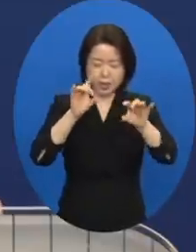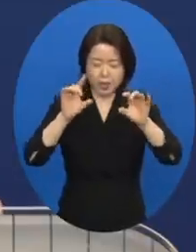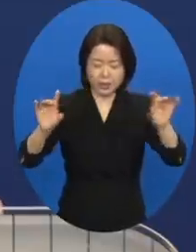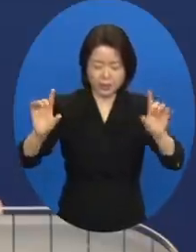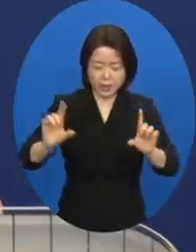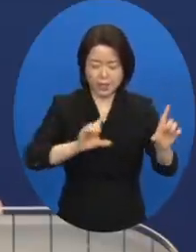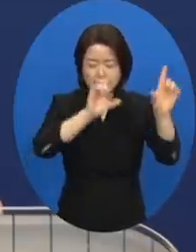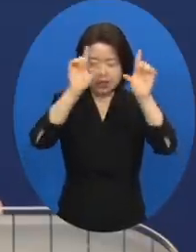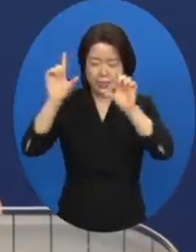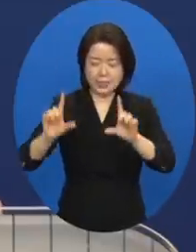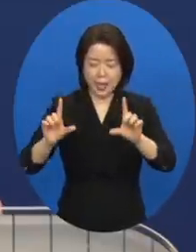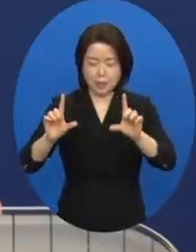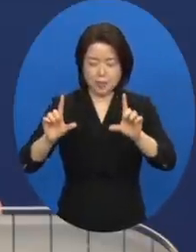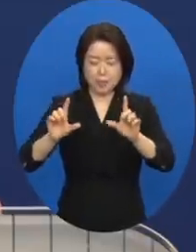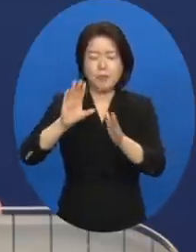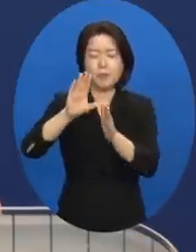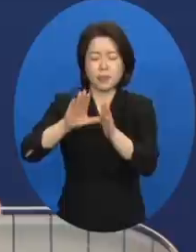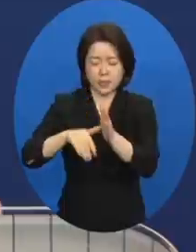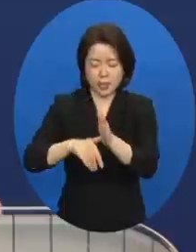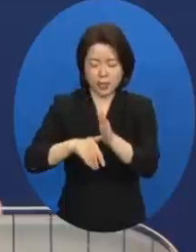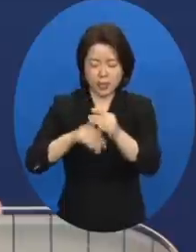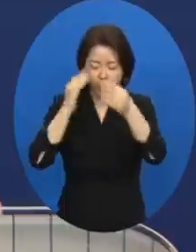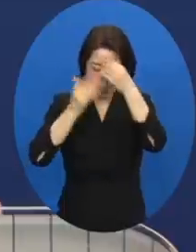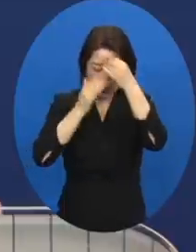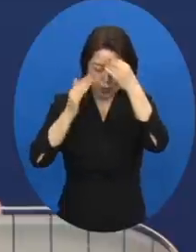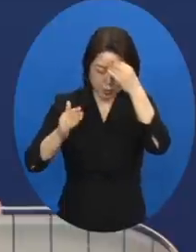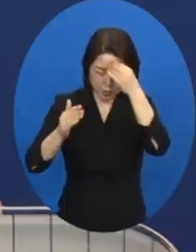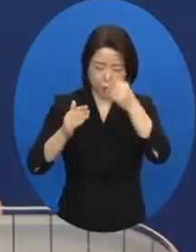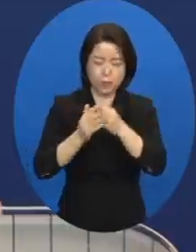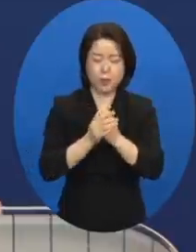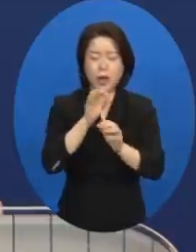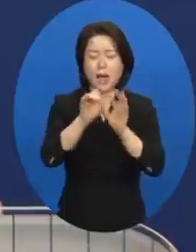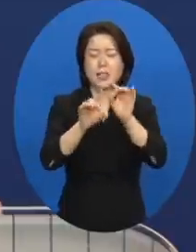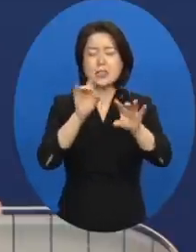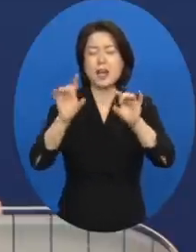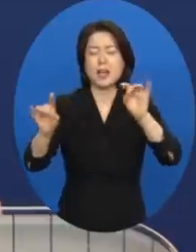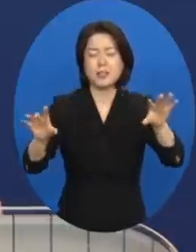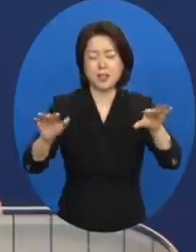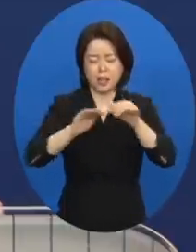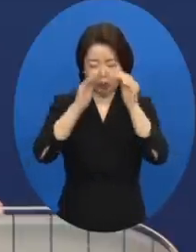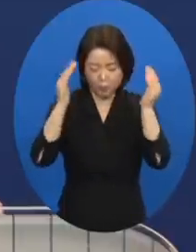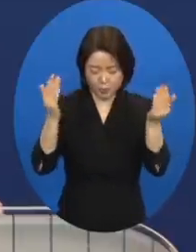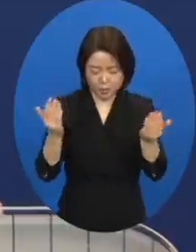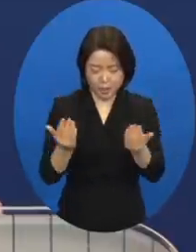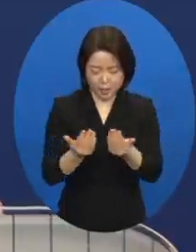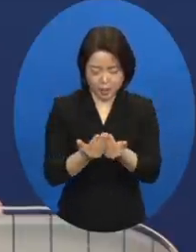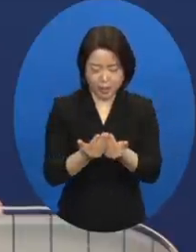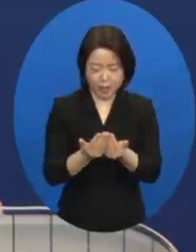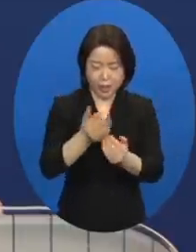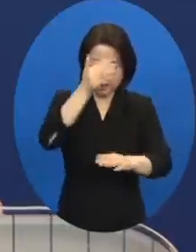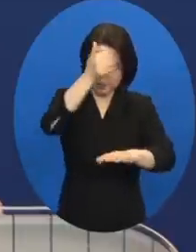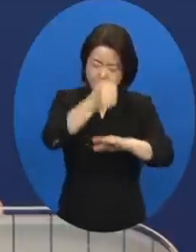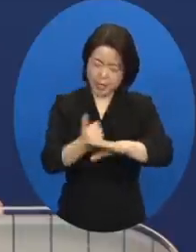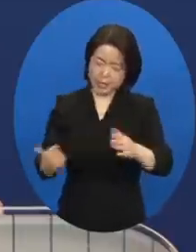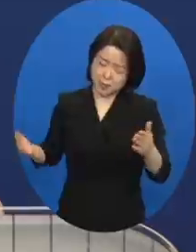삶으로 돌아가는 우리 성도들 한 사람 한 사람을